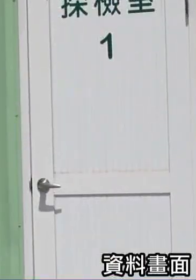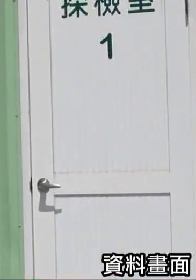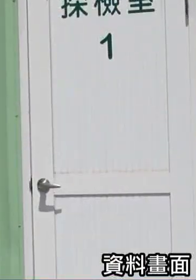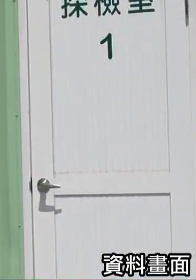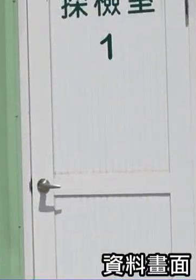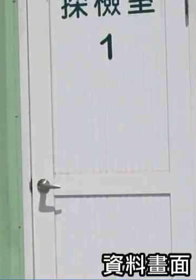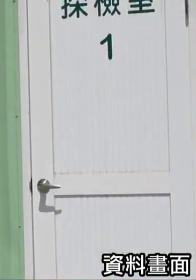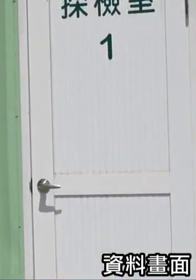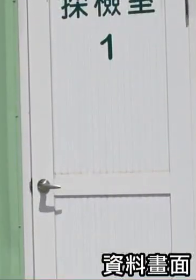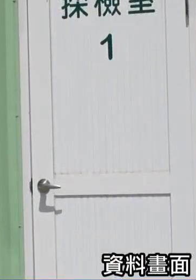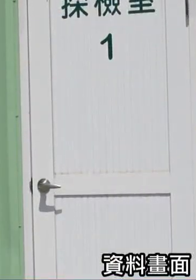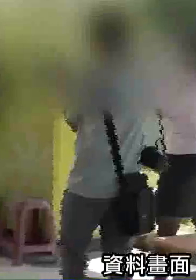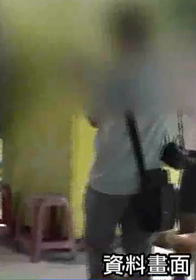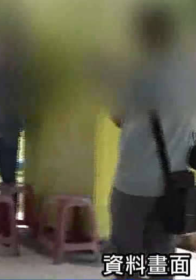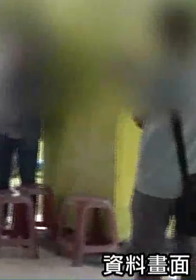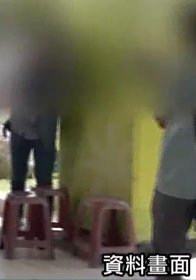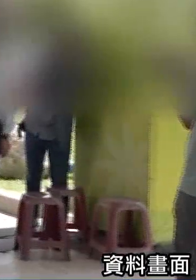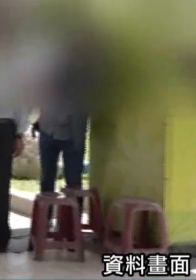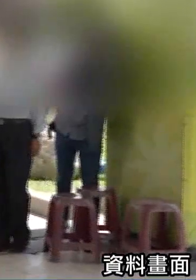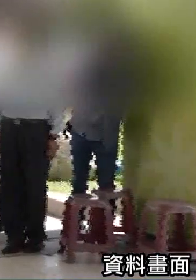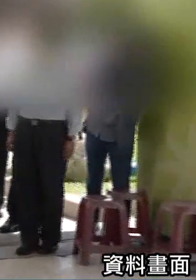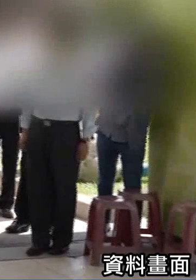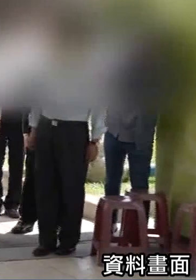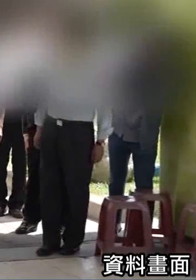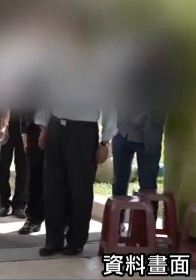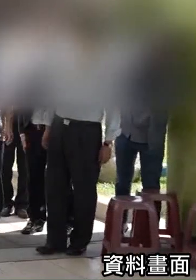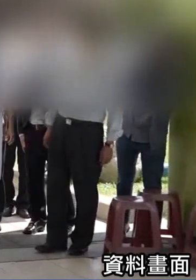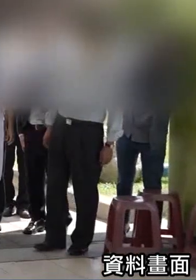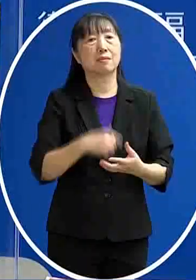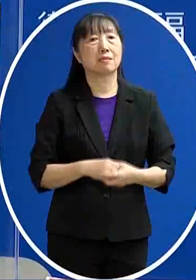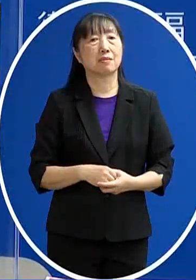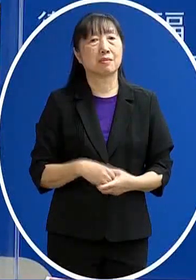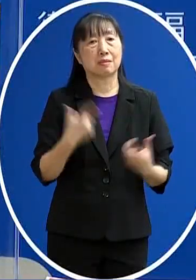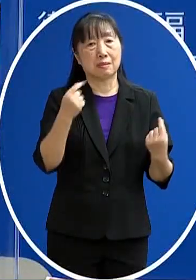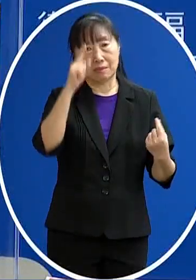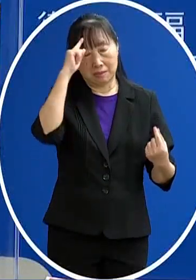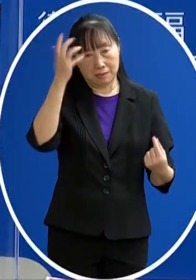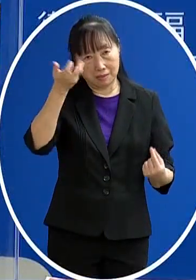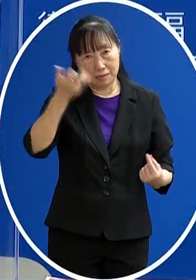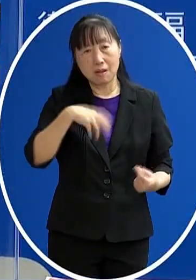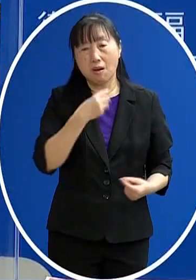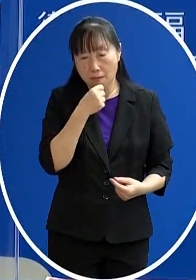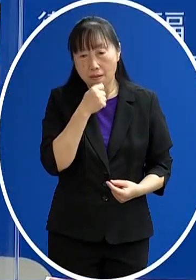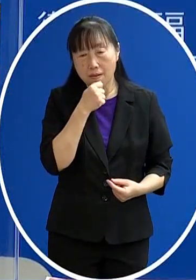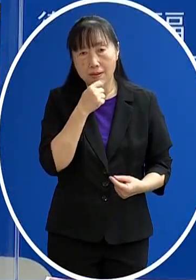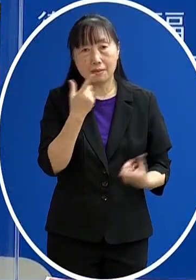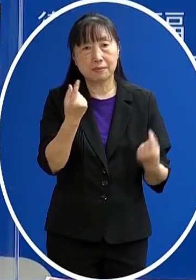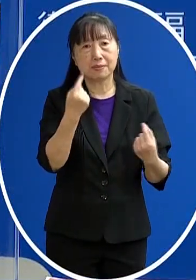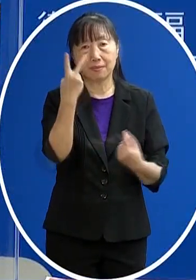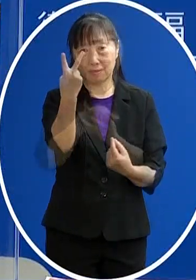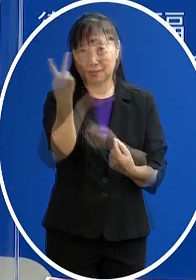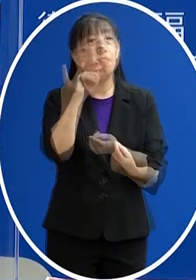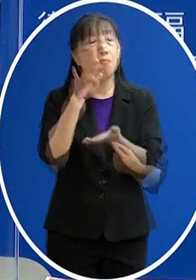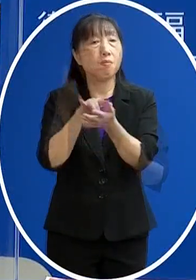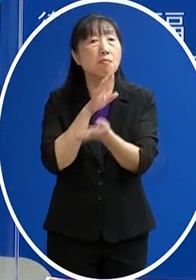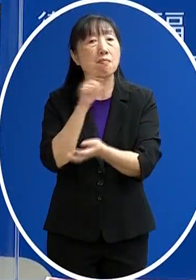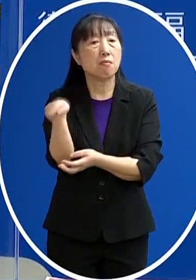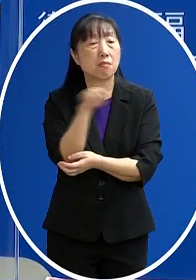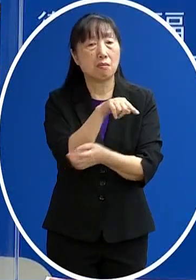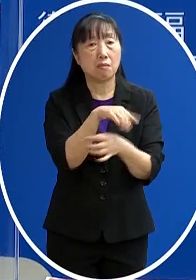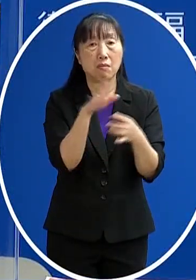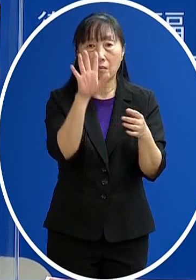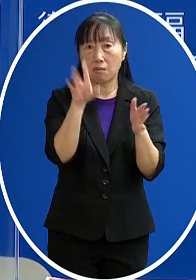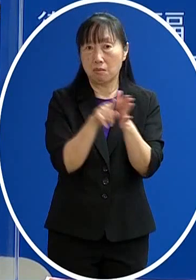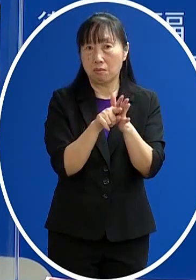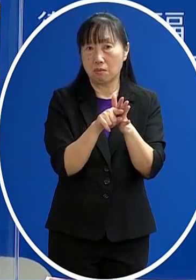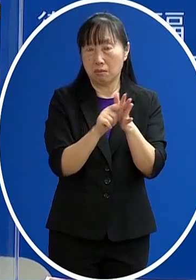异株。对此，指挥中心搬出英国和新加坡的报道来解释： 发烧、咳嗽还是非常重要的一个临床表现啊，临床表现